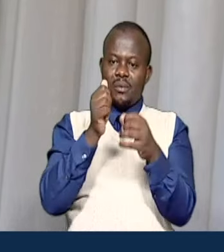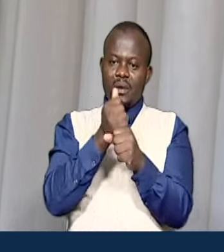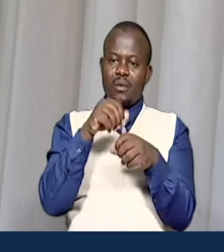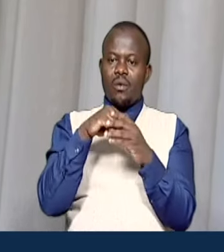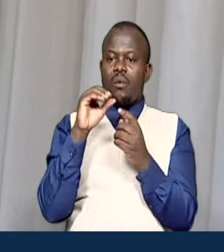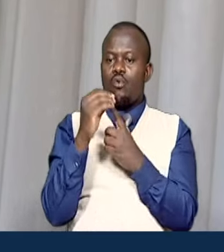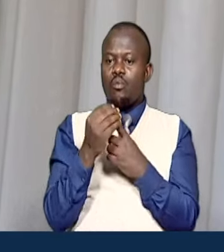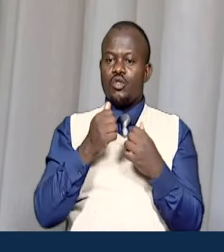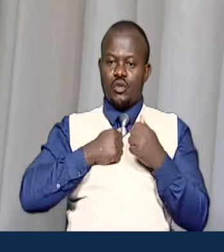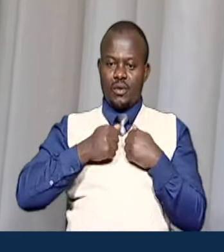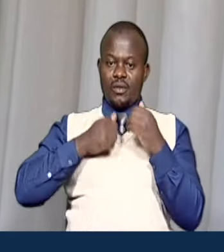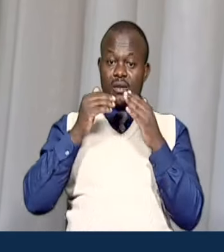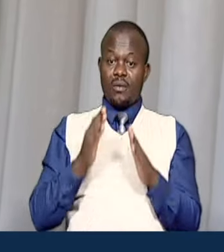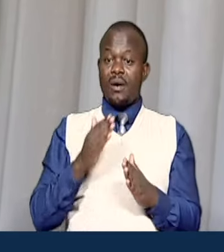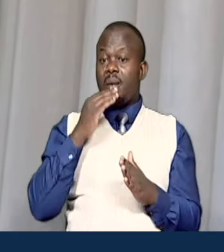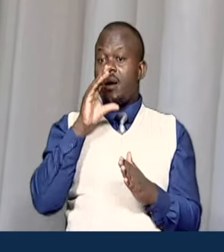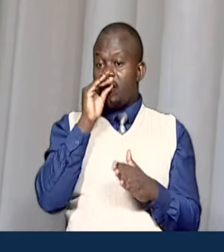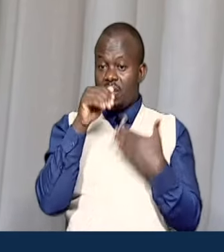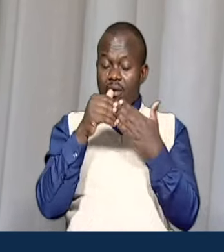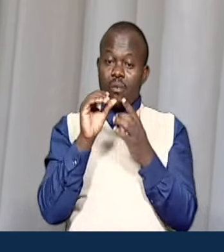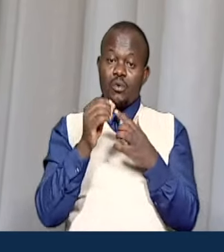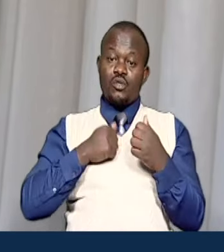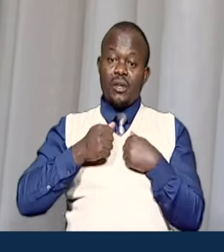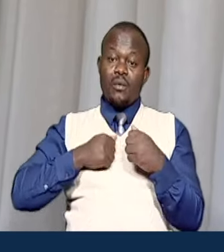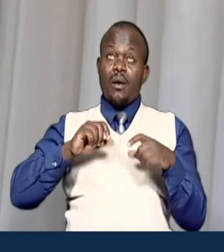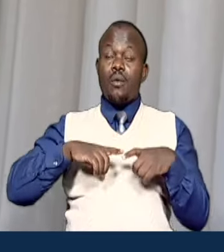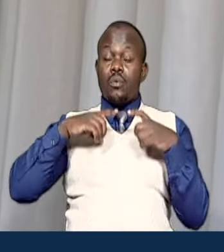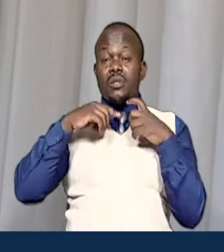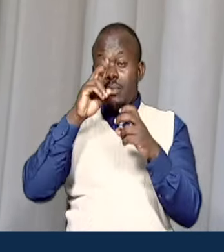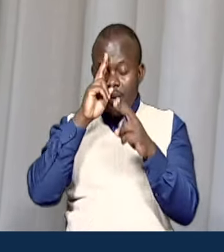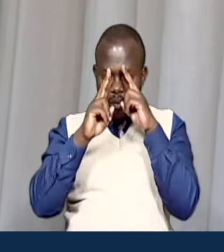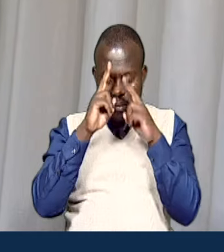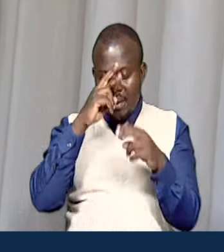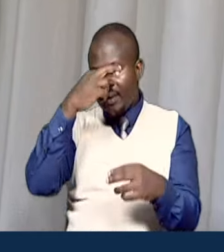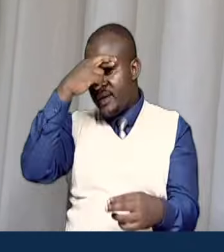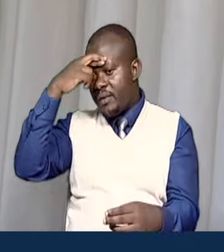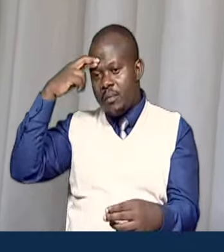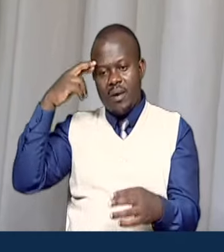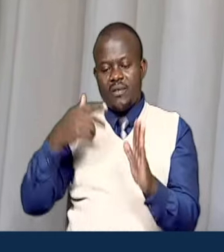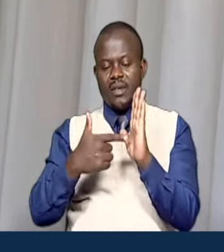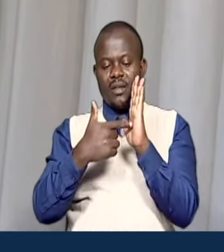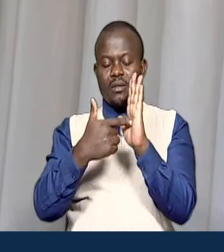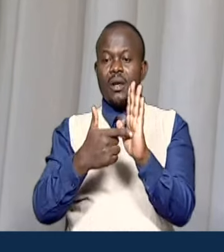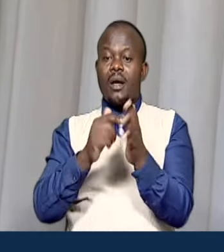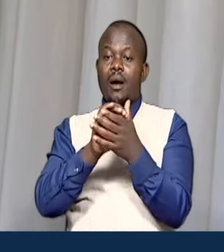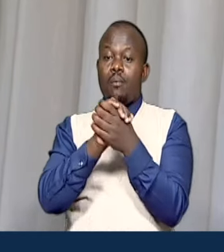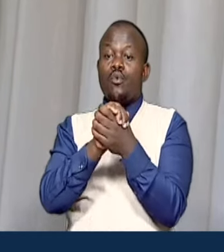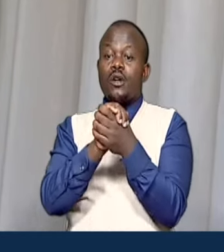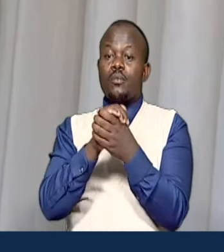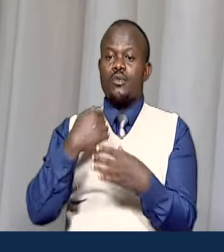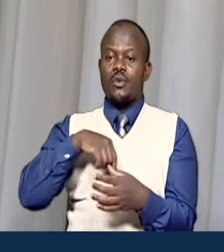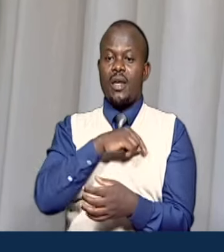nyarwanda. Mu muco nyarwanda ubuzima burubahwa, niyo mpamvu ikituranga mu ndamutso yacu